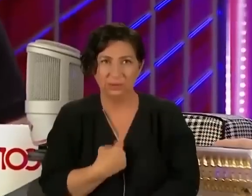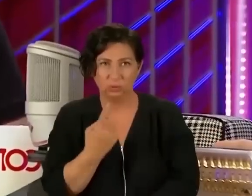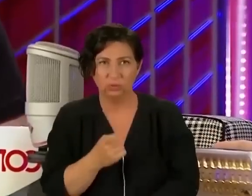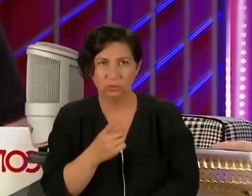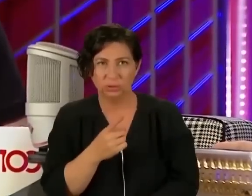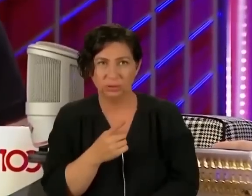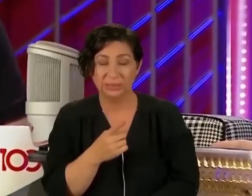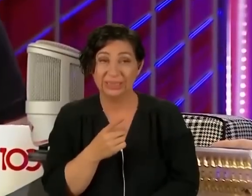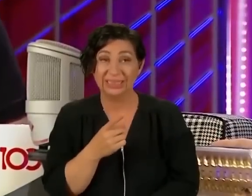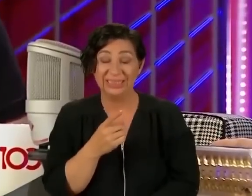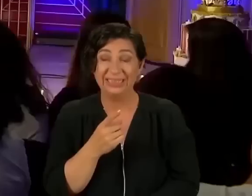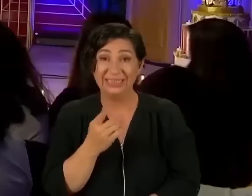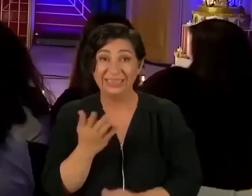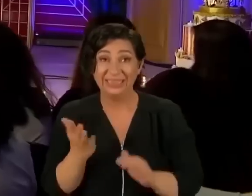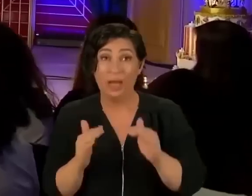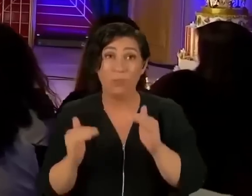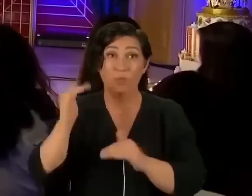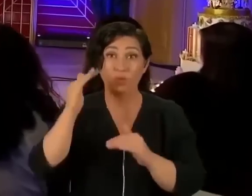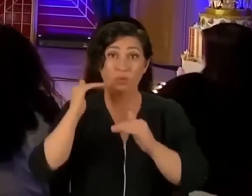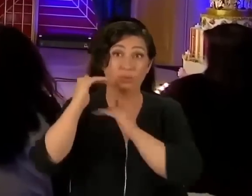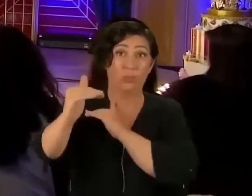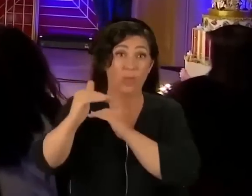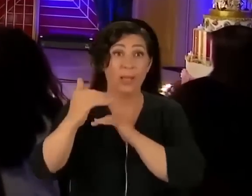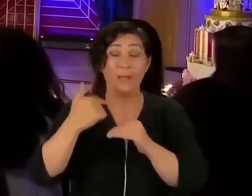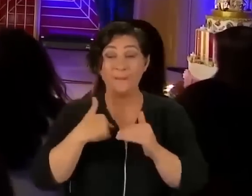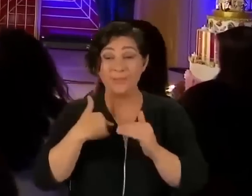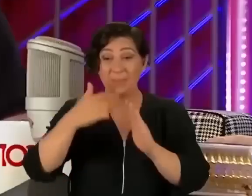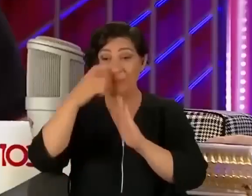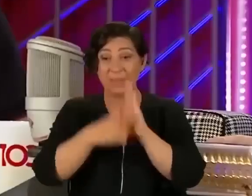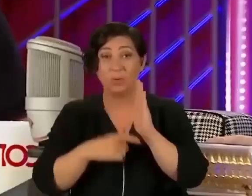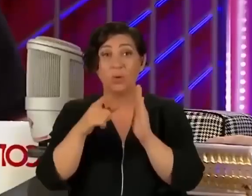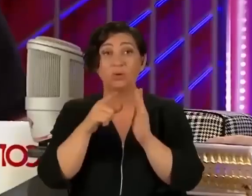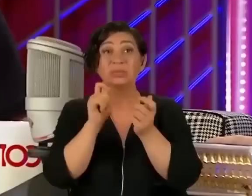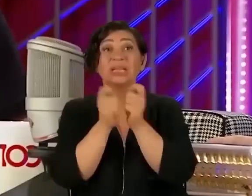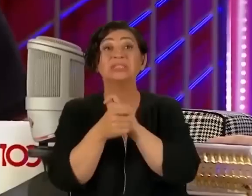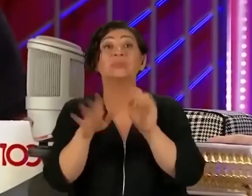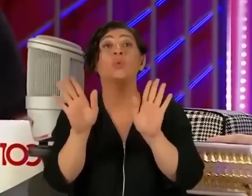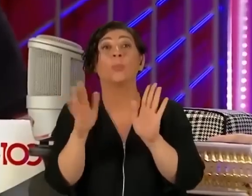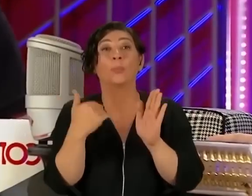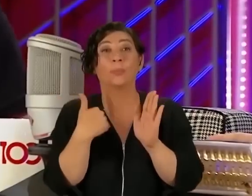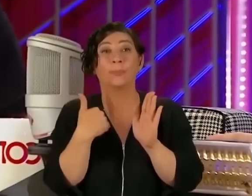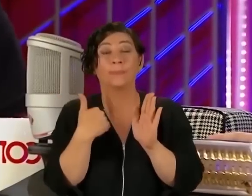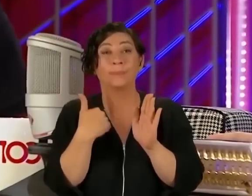Hissediyor musun? Daha büyük kitleye oynarken mi? Evet. Benim metnim sabit, onu değiştirmiyorum.